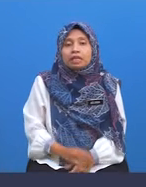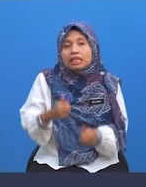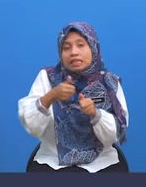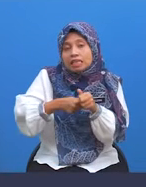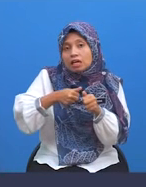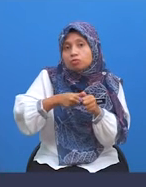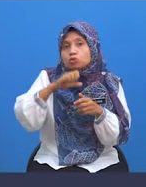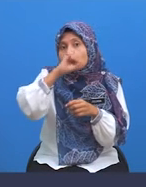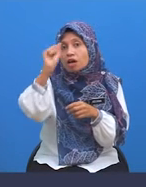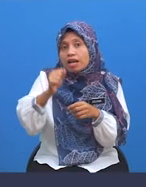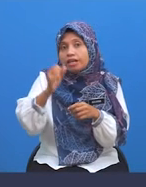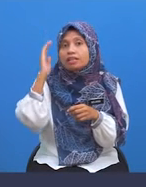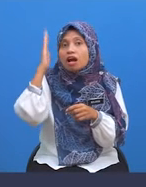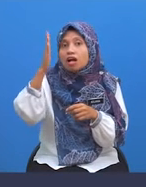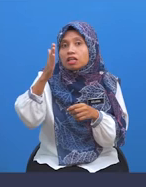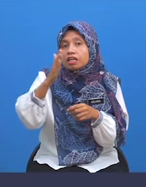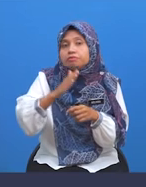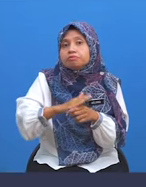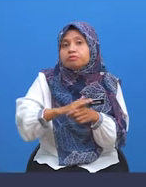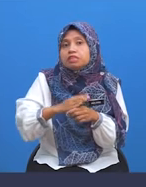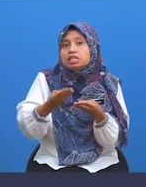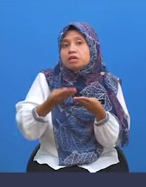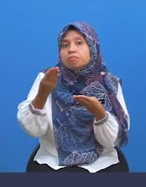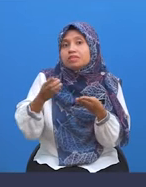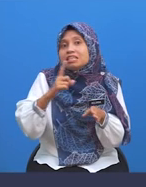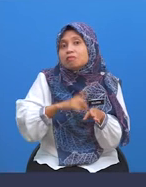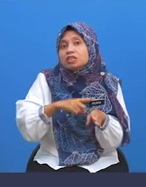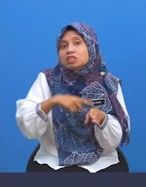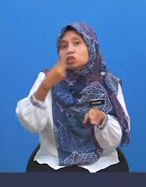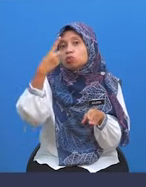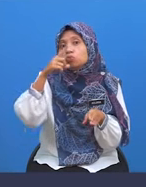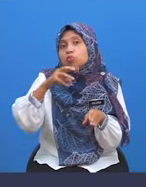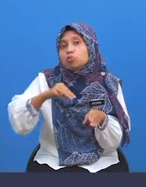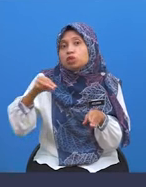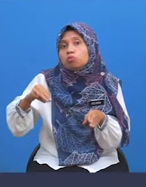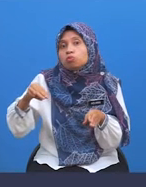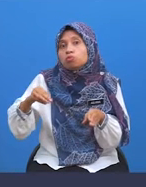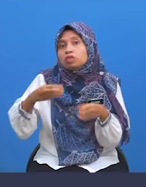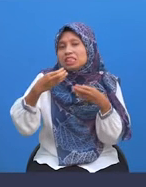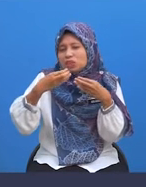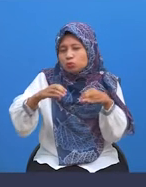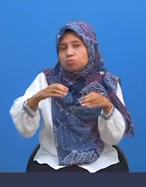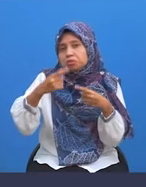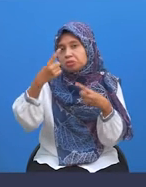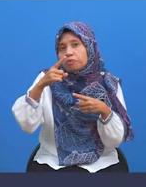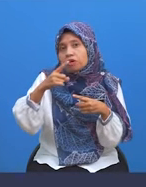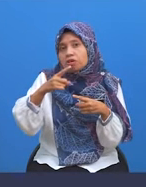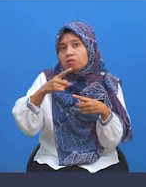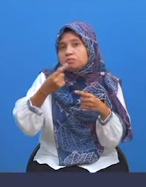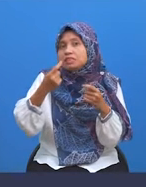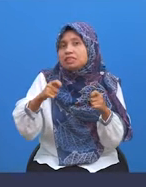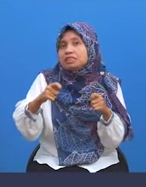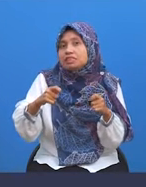murid-murid. Setiap soalan akan diberi masa untuk murid-murid